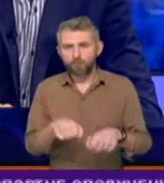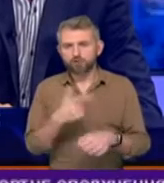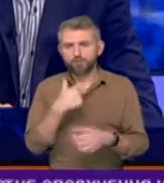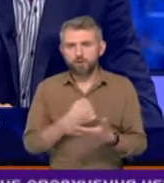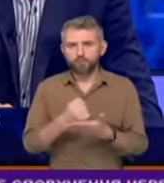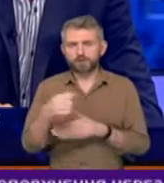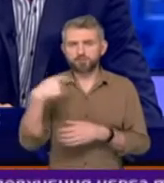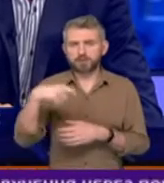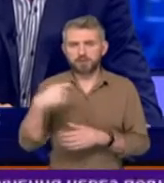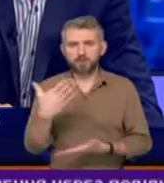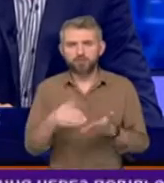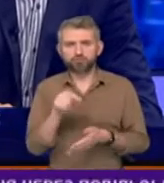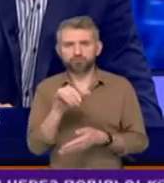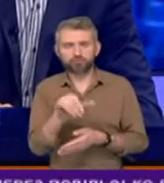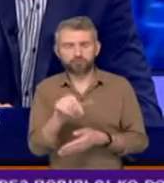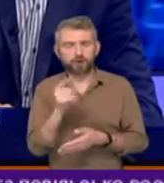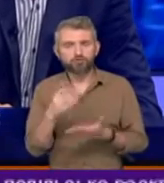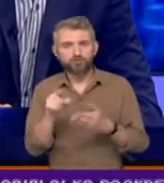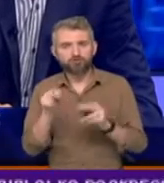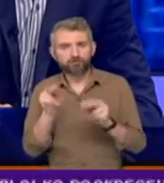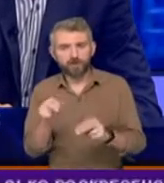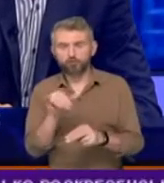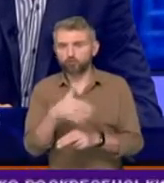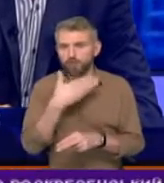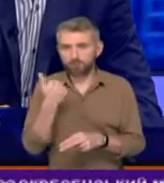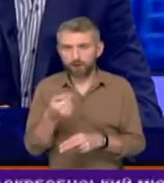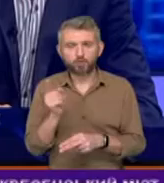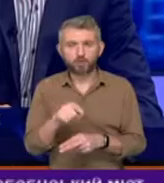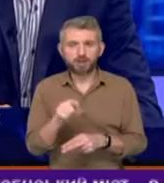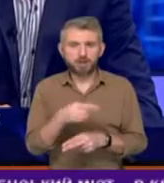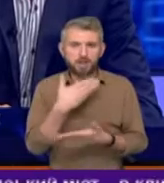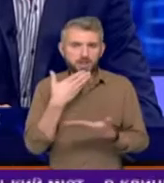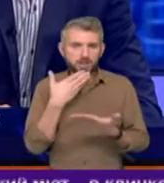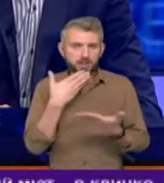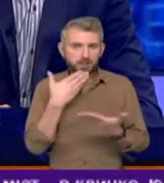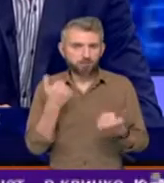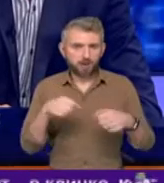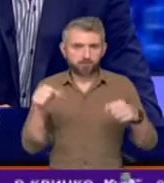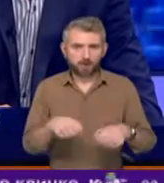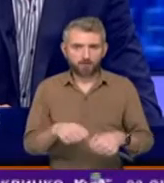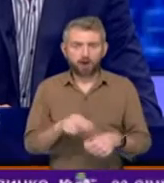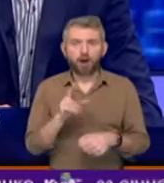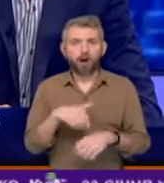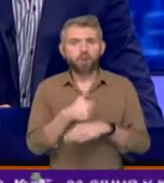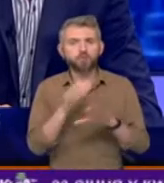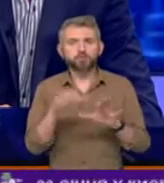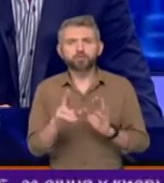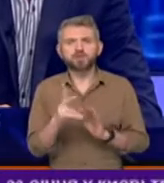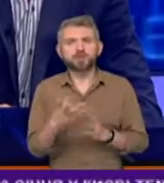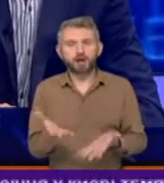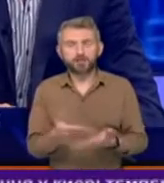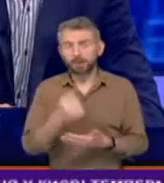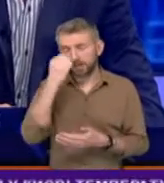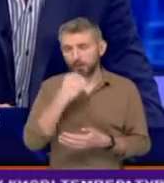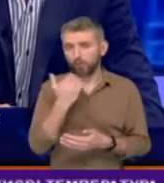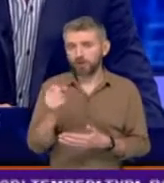балотуватися в президенти. Якщо він там чесний, але немає, то він нам сама має справу. А я ж Конституція. Дякуємо вам за